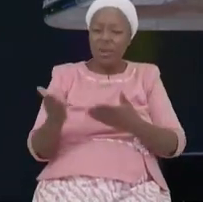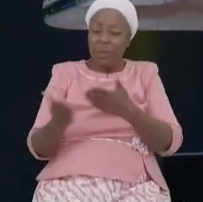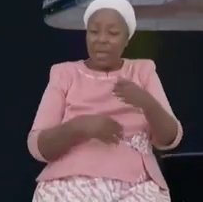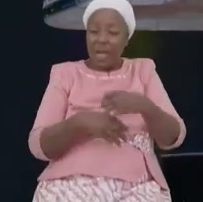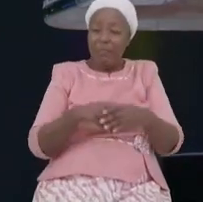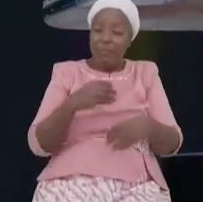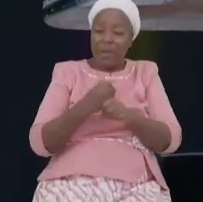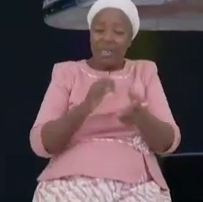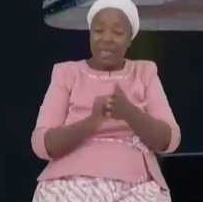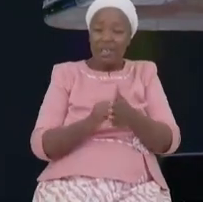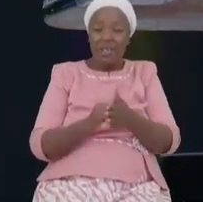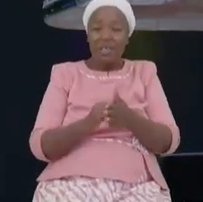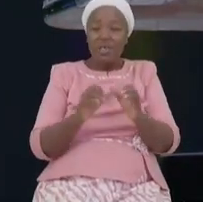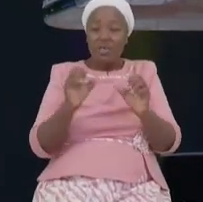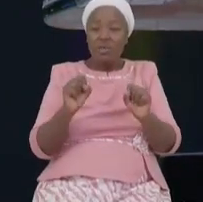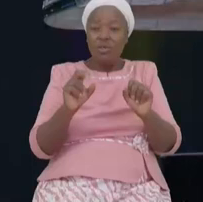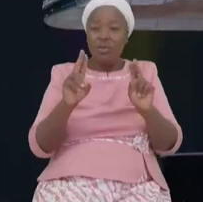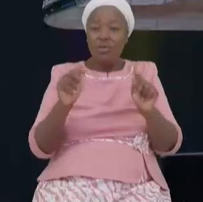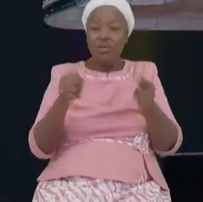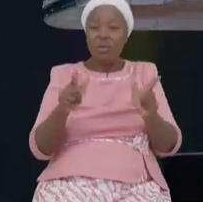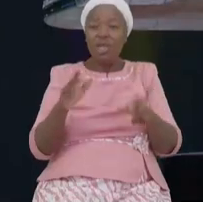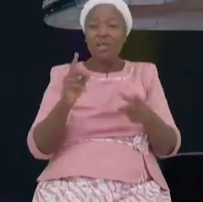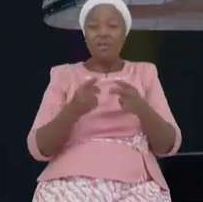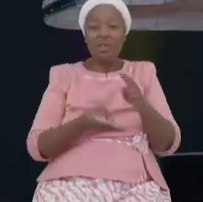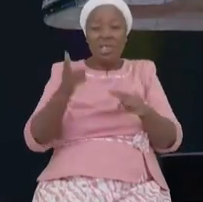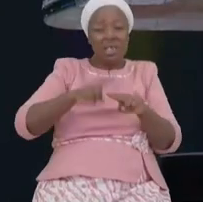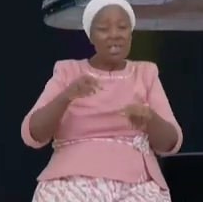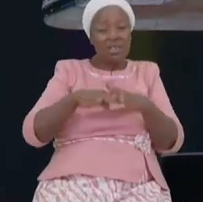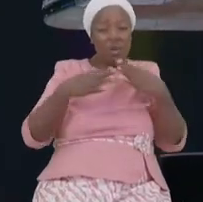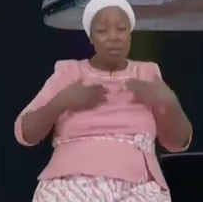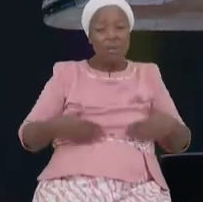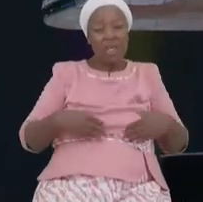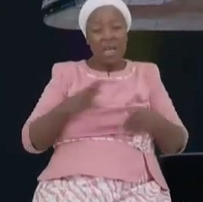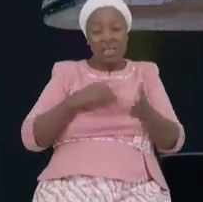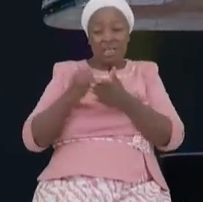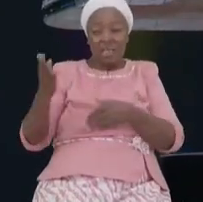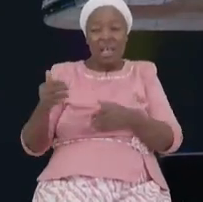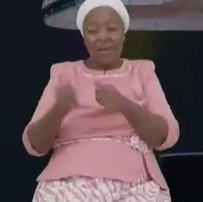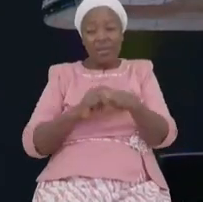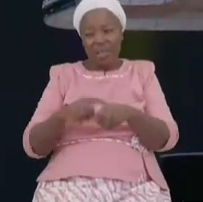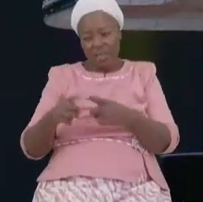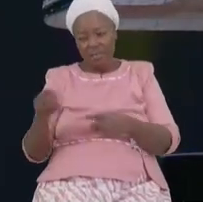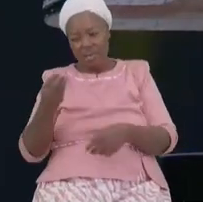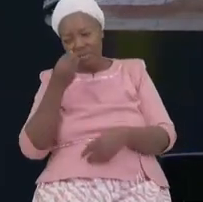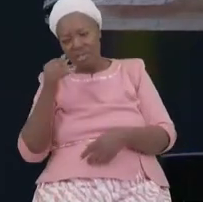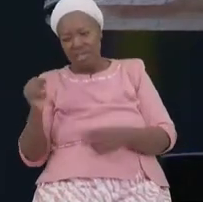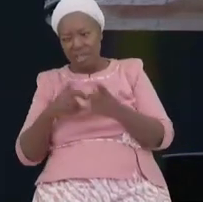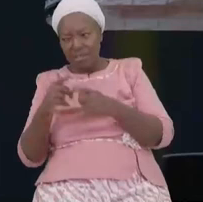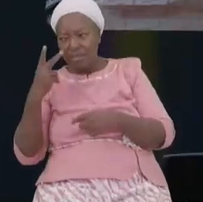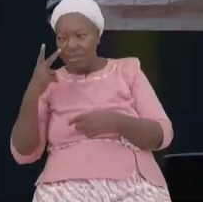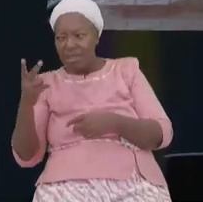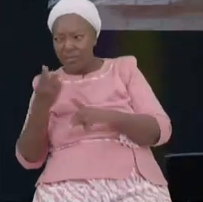tu laisses ça à tout moment là et tu manges. Et tu regardes par le miroir.